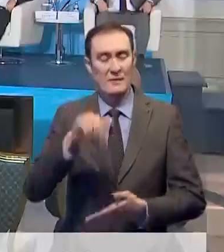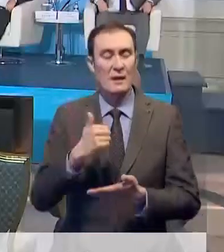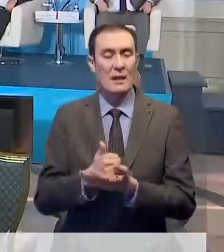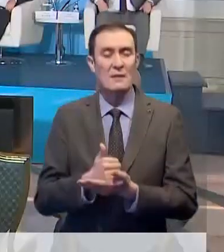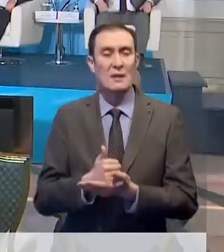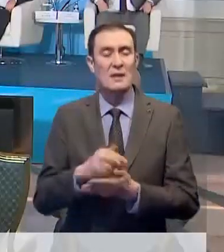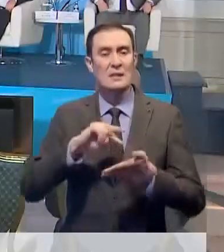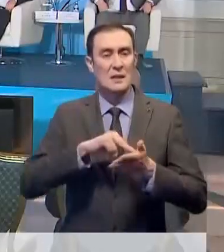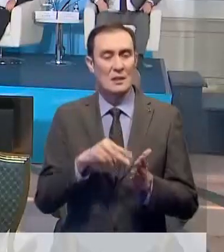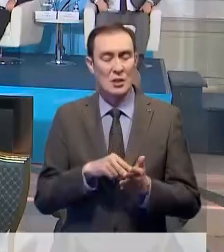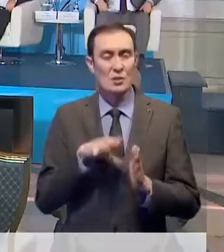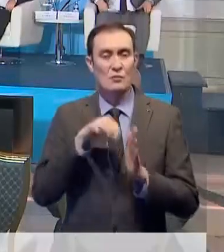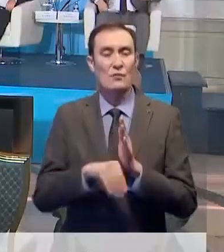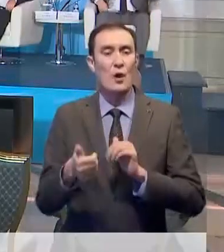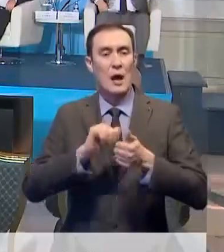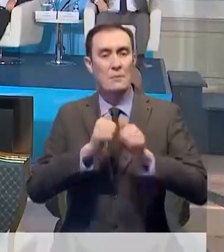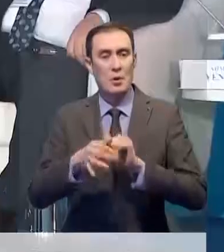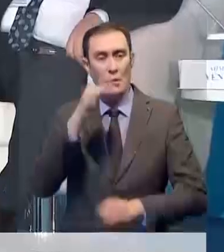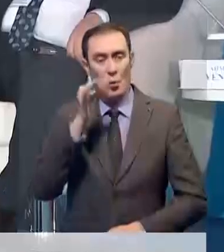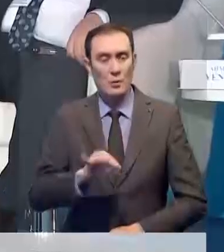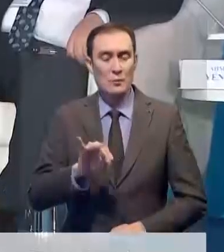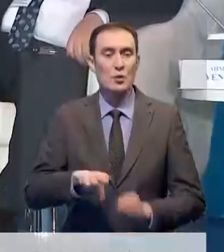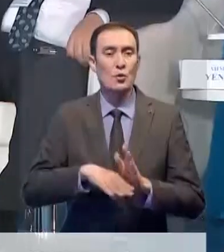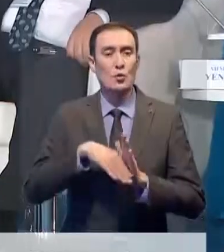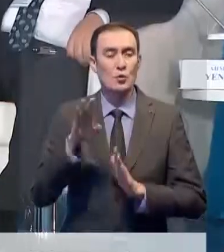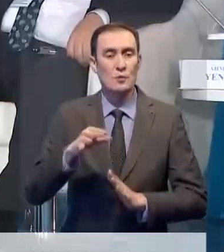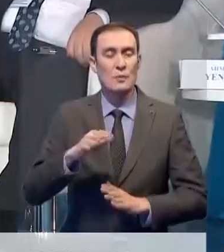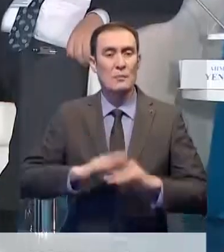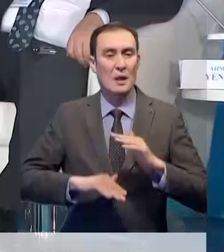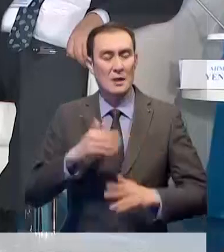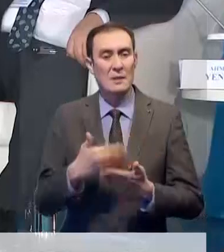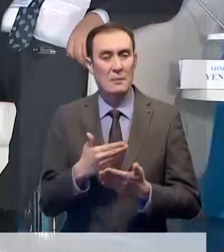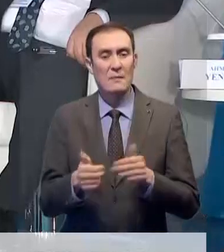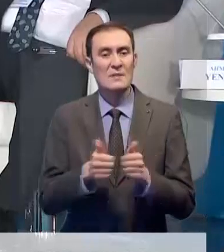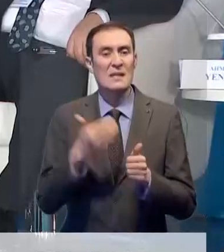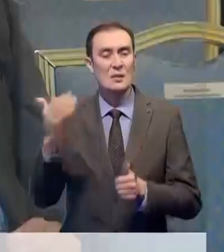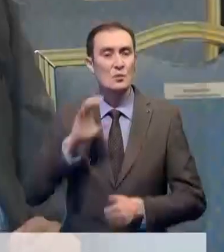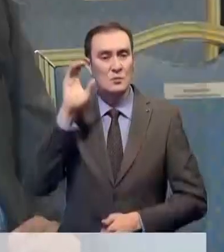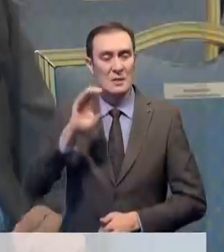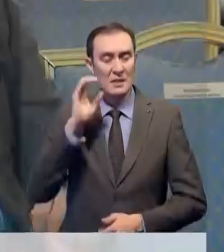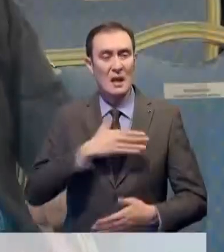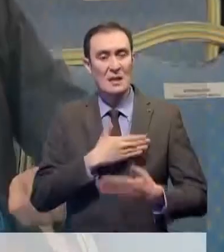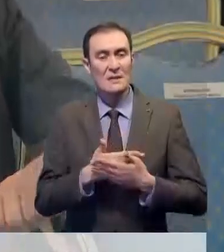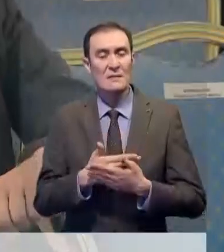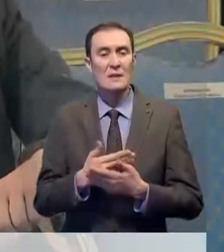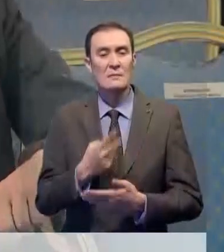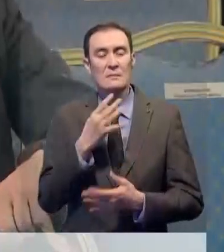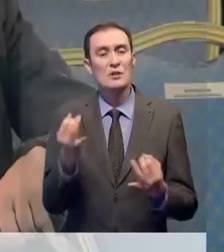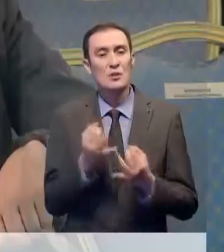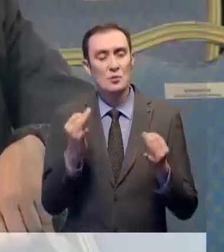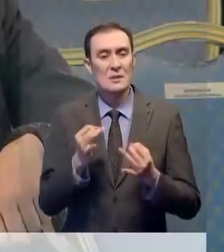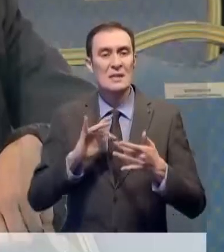задача собравшихся заключалась в обмене опытом и лучшими практиками. Например, соседний Узбекистан активно интересуются